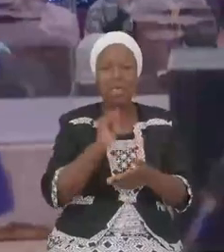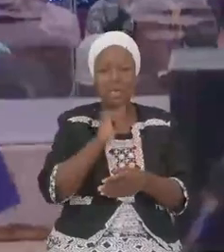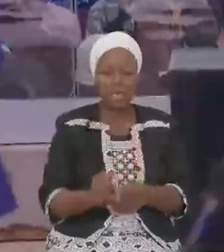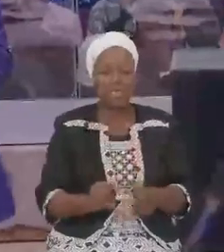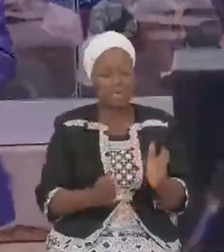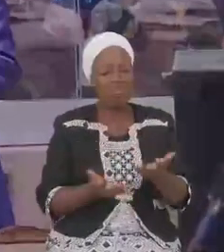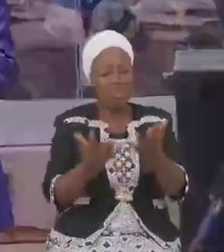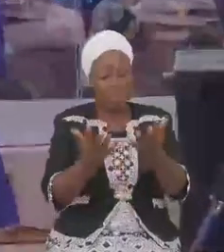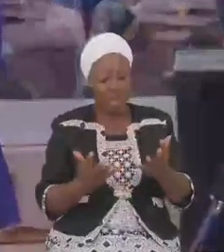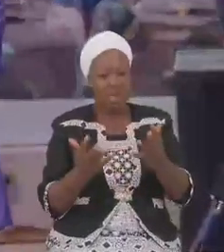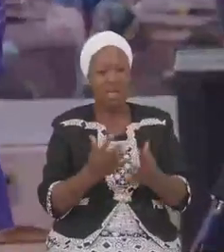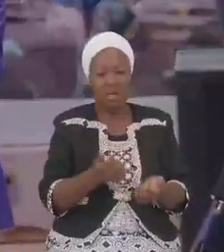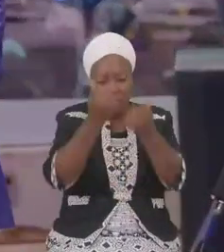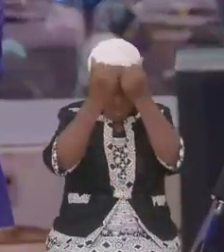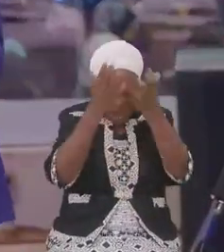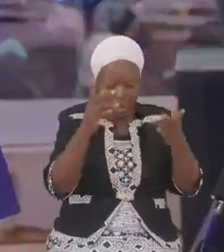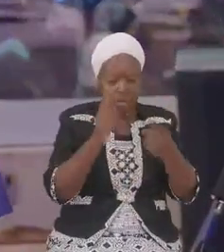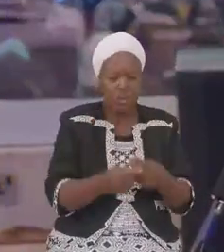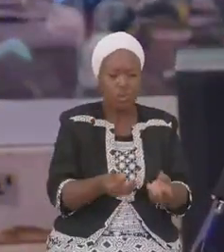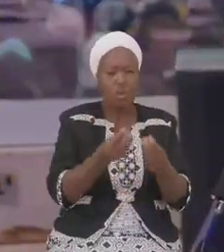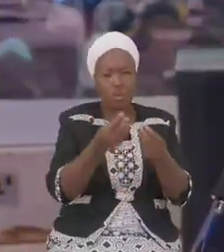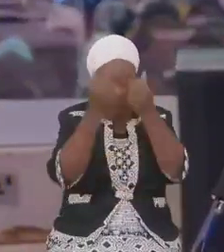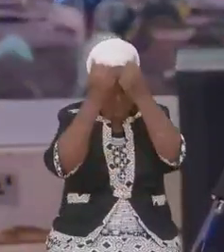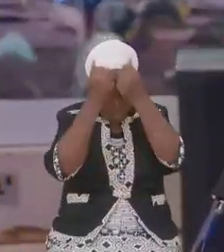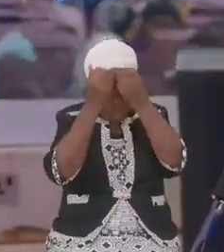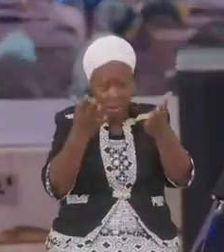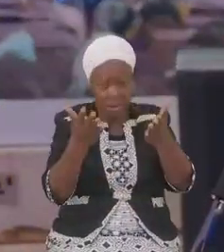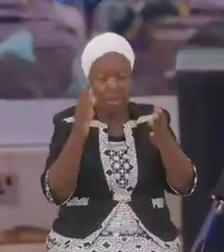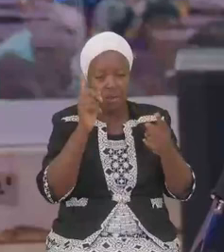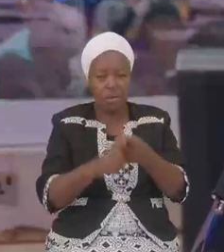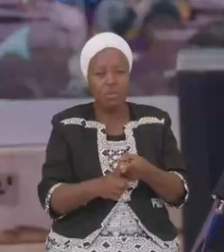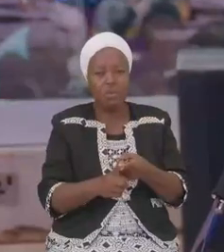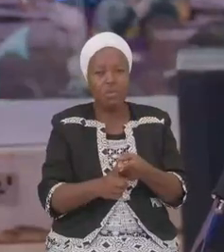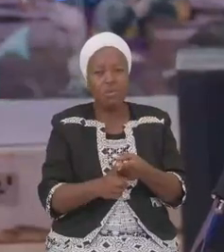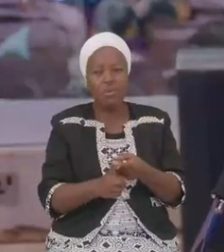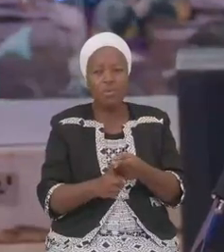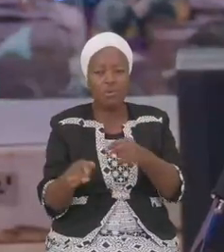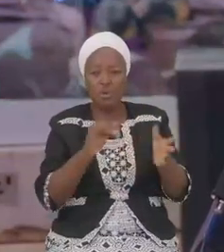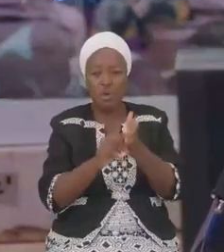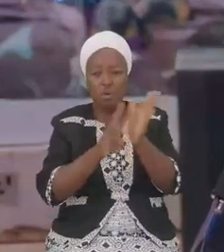veut obéir au Seigneur, chacun d'eux dans la nouvelle